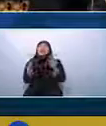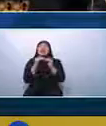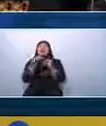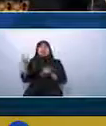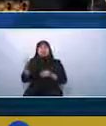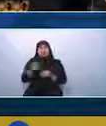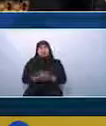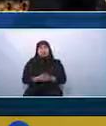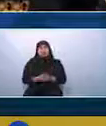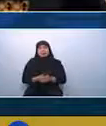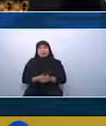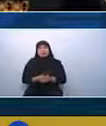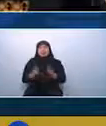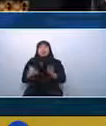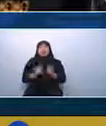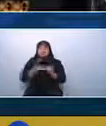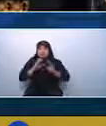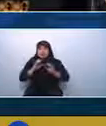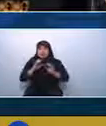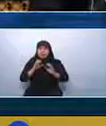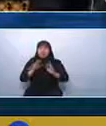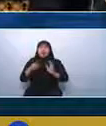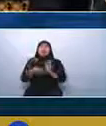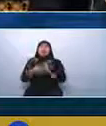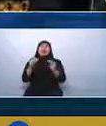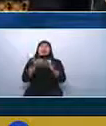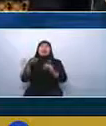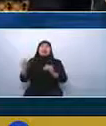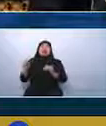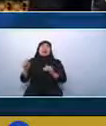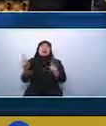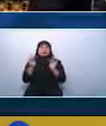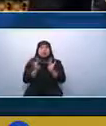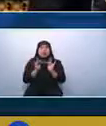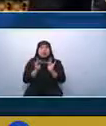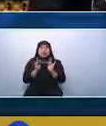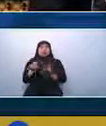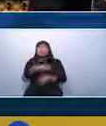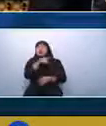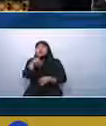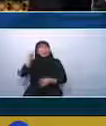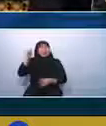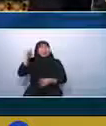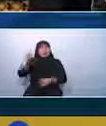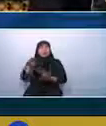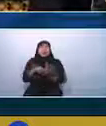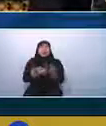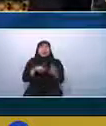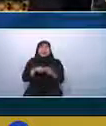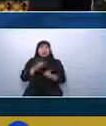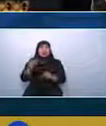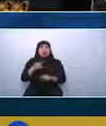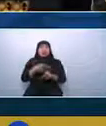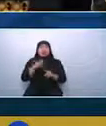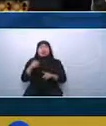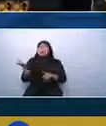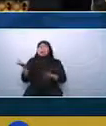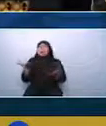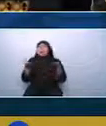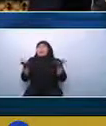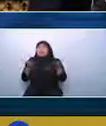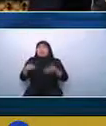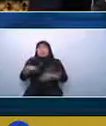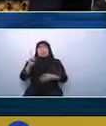perkaranya. Dengan sistem peradilan elektronik, para pihak dapat mengikuti proses peradilan dari mana saja tanpa